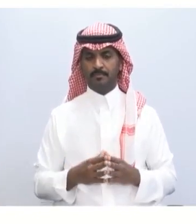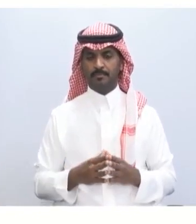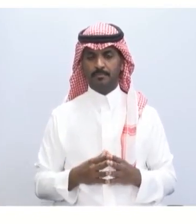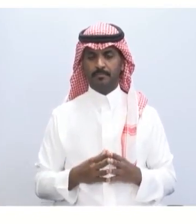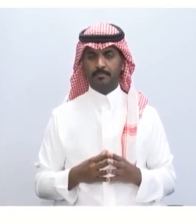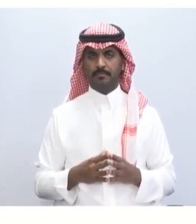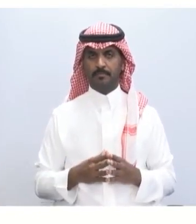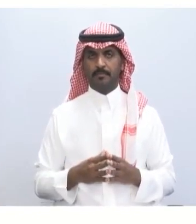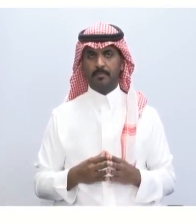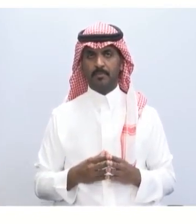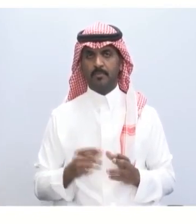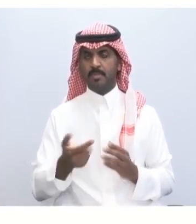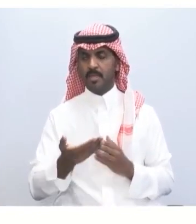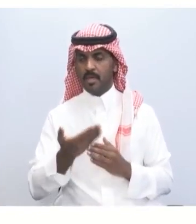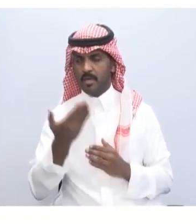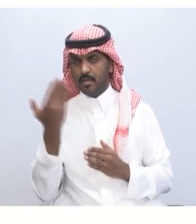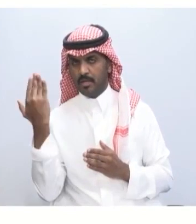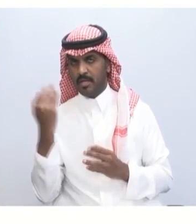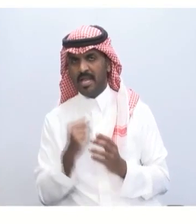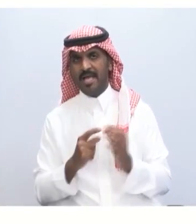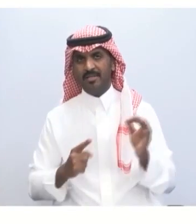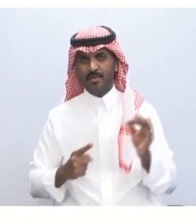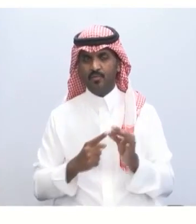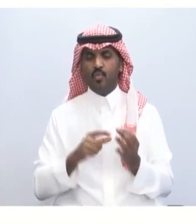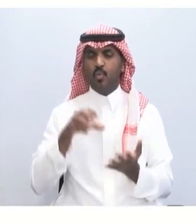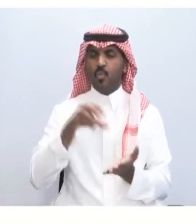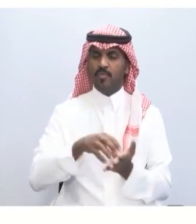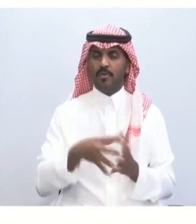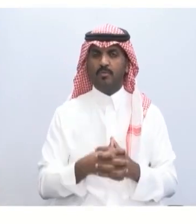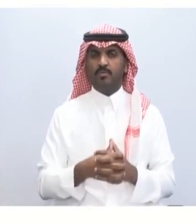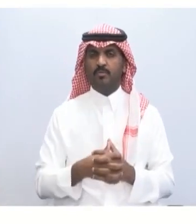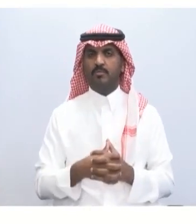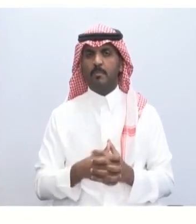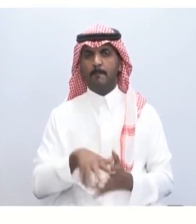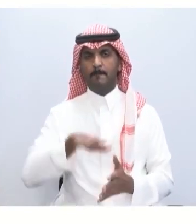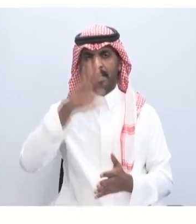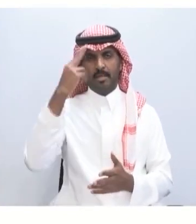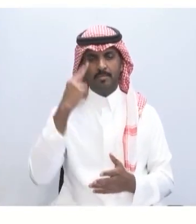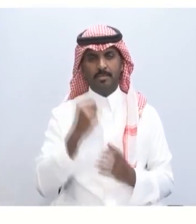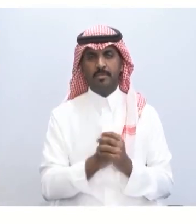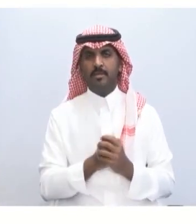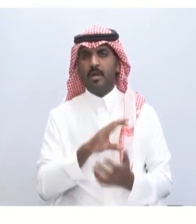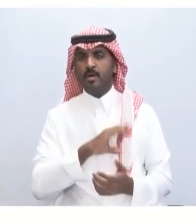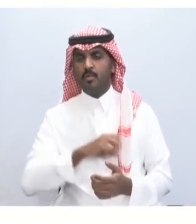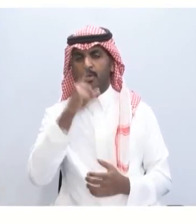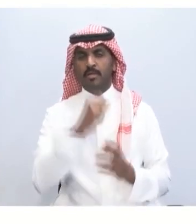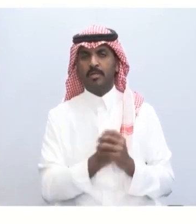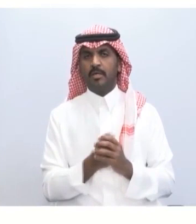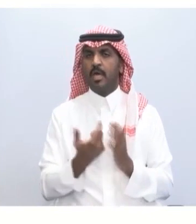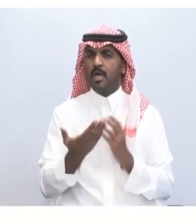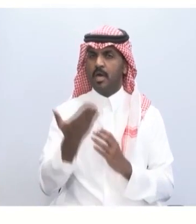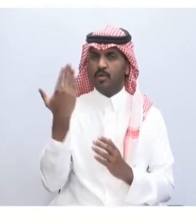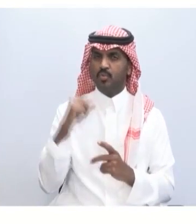الثالثه من ذلك او من هذا الهدف الذي وضعه الملك عبد العزيز رحمه الله كانت